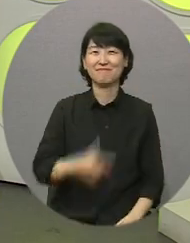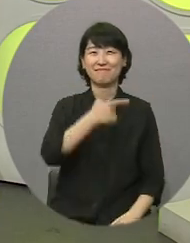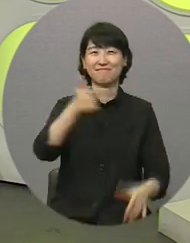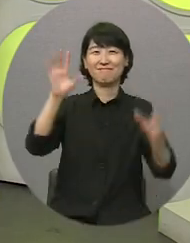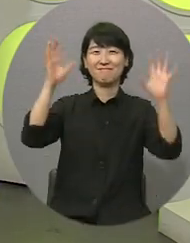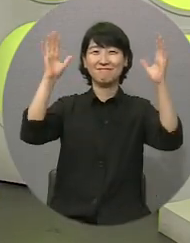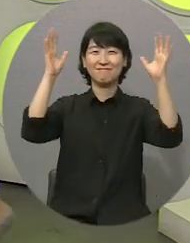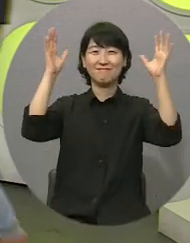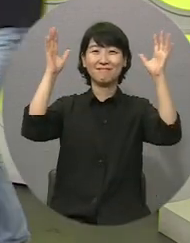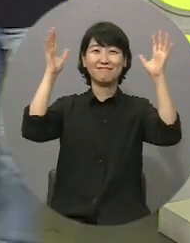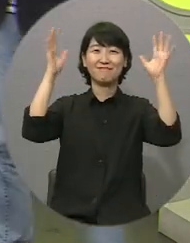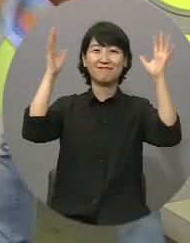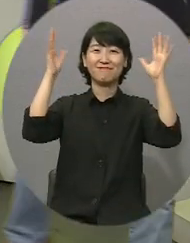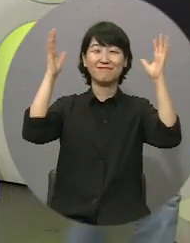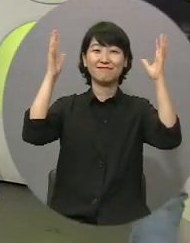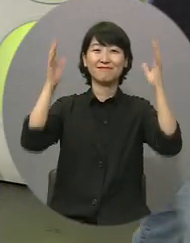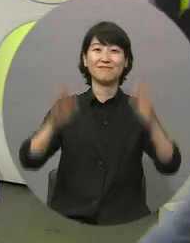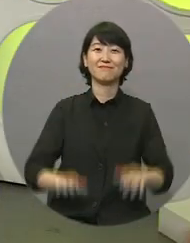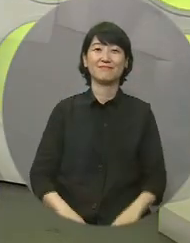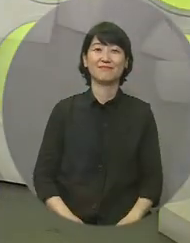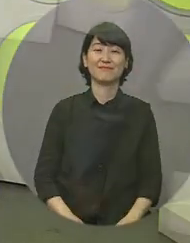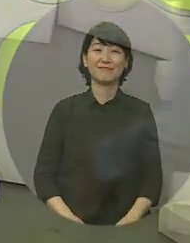함께합니다. 박수.